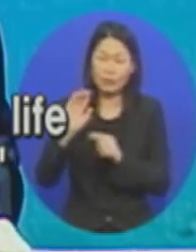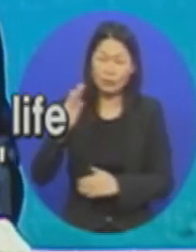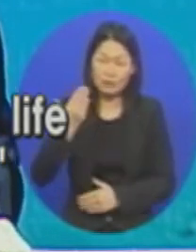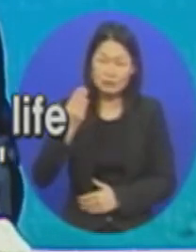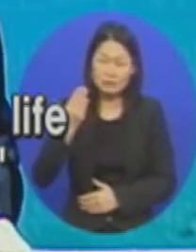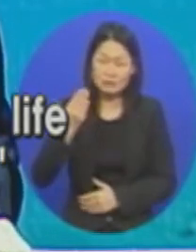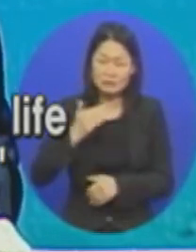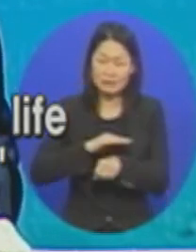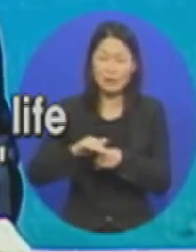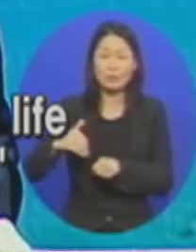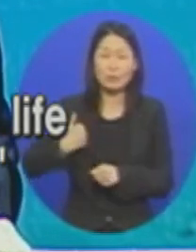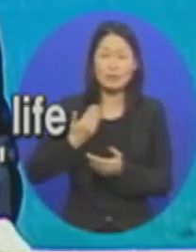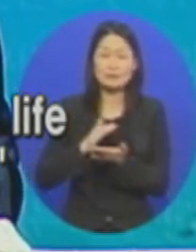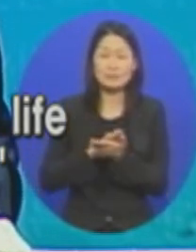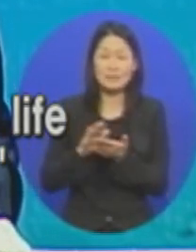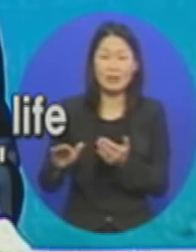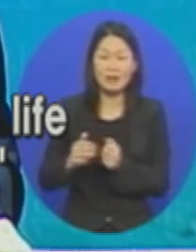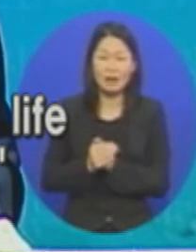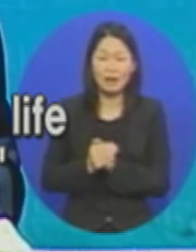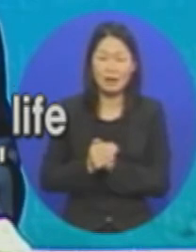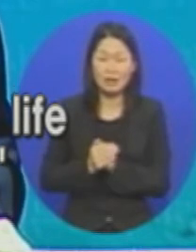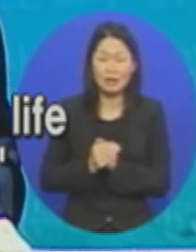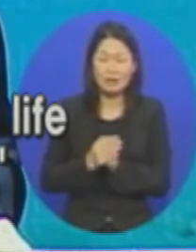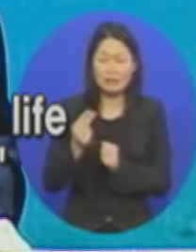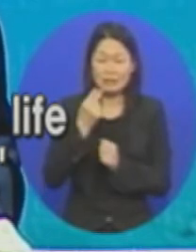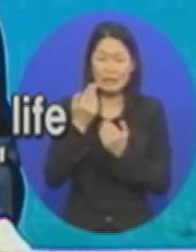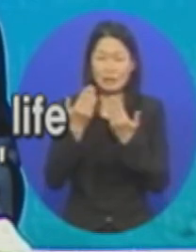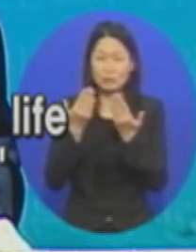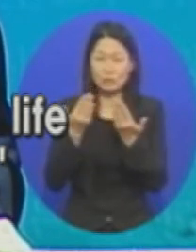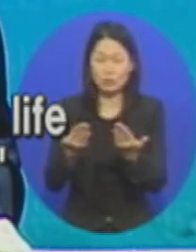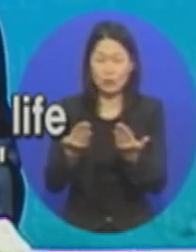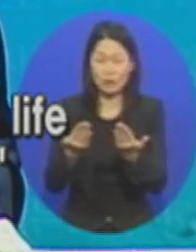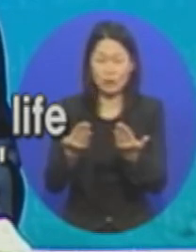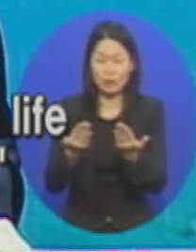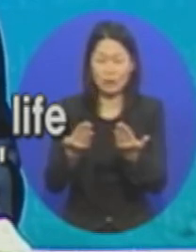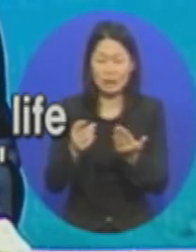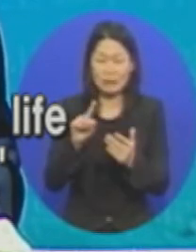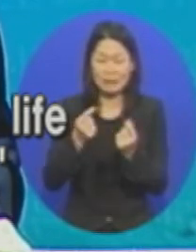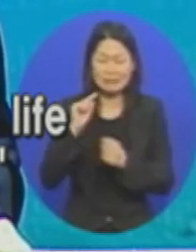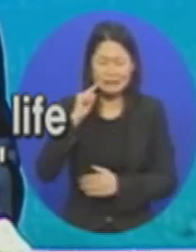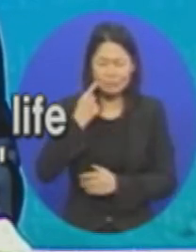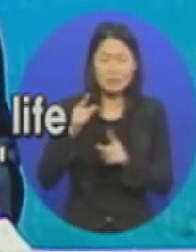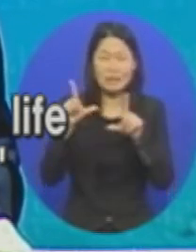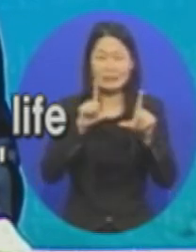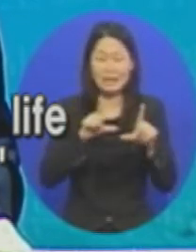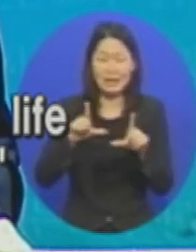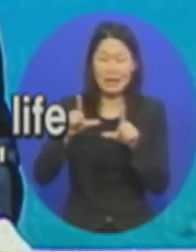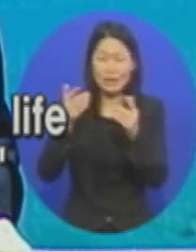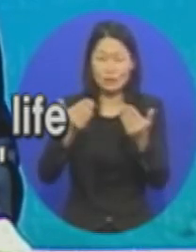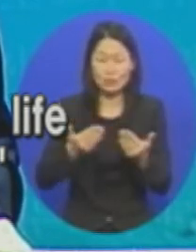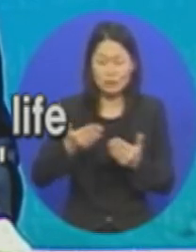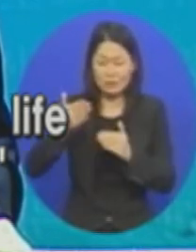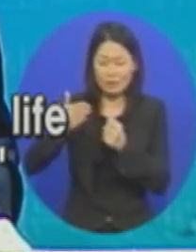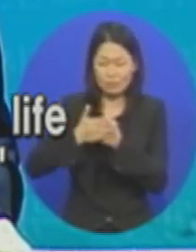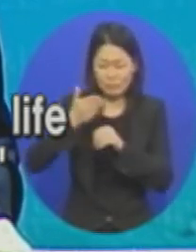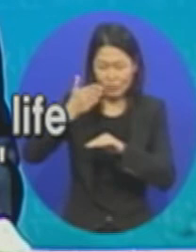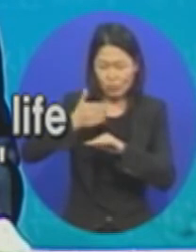모르겠어요 살아줘서 이렇게 예쁘게 살아줘서 고마워요